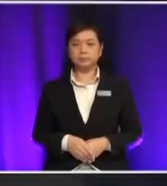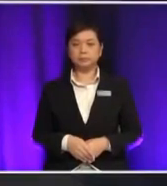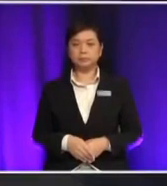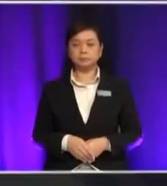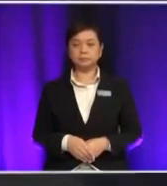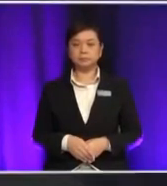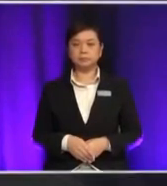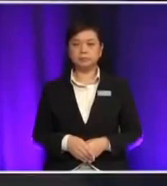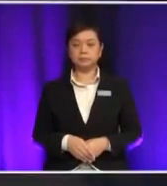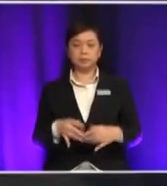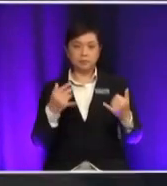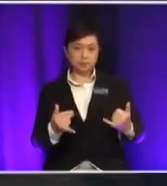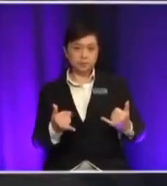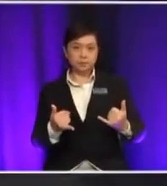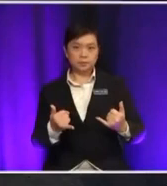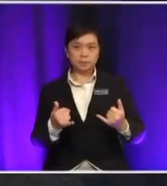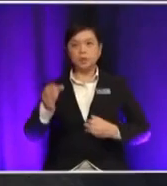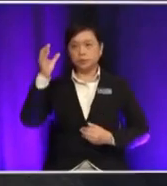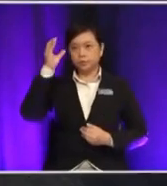yang perlu bersedia